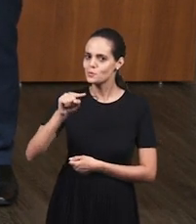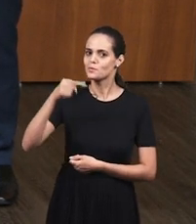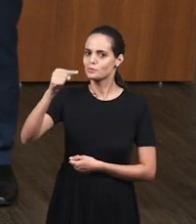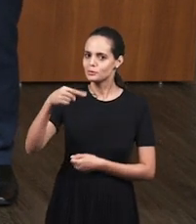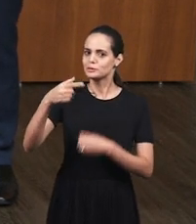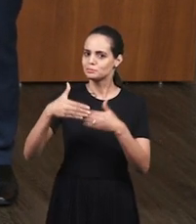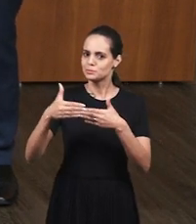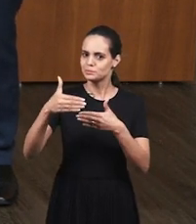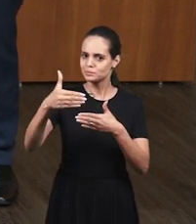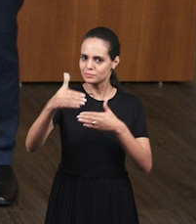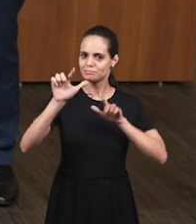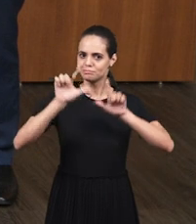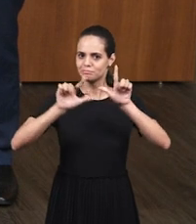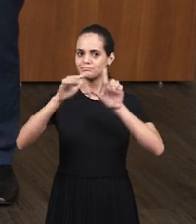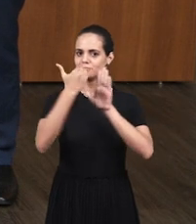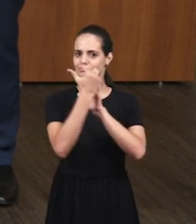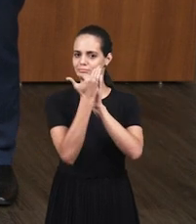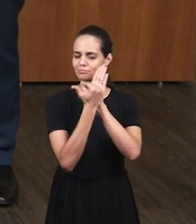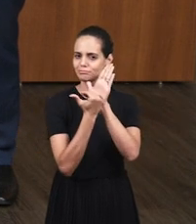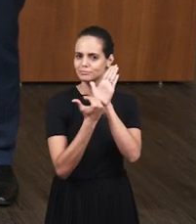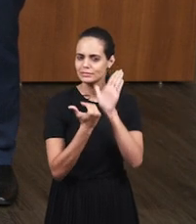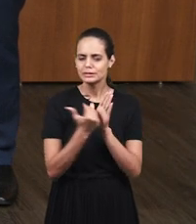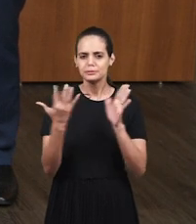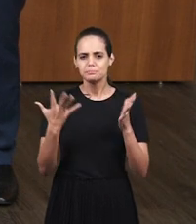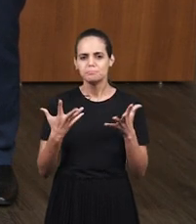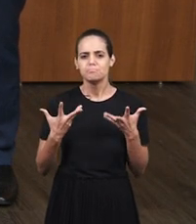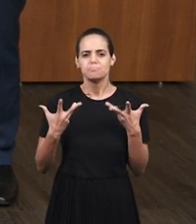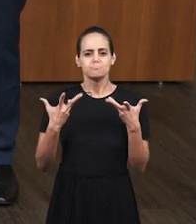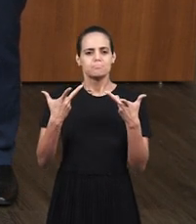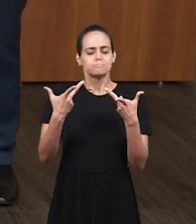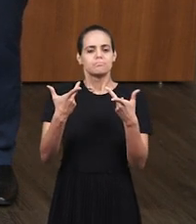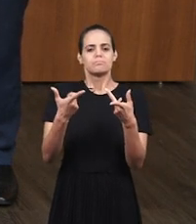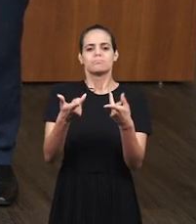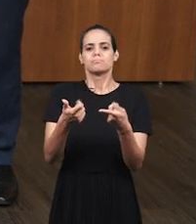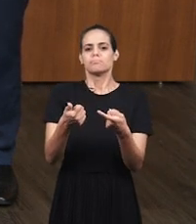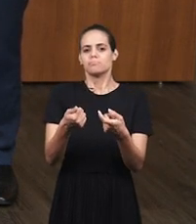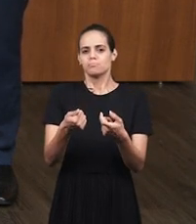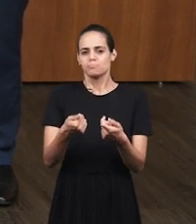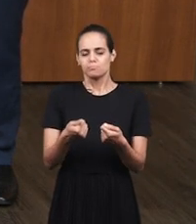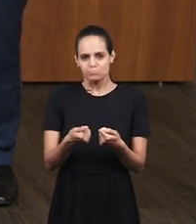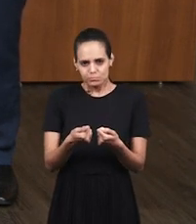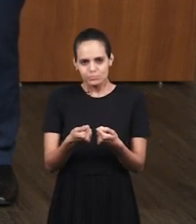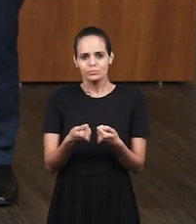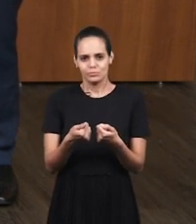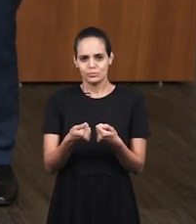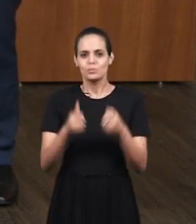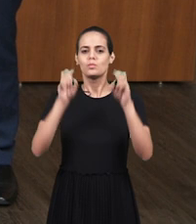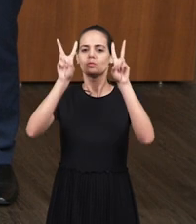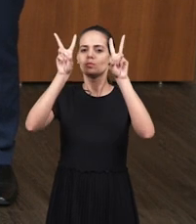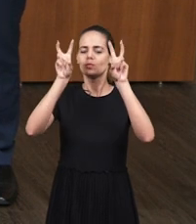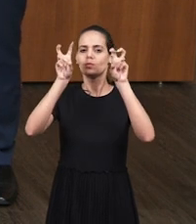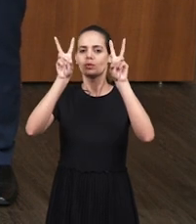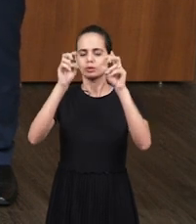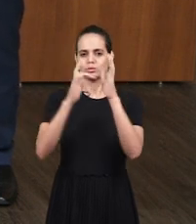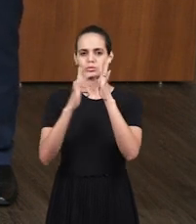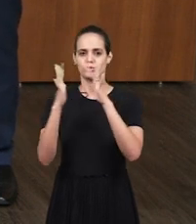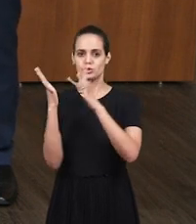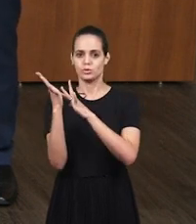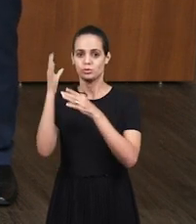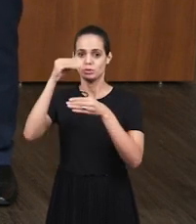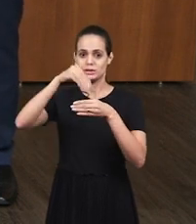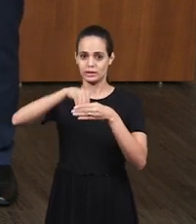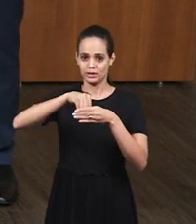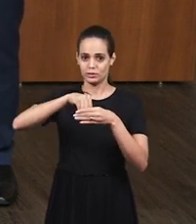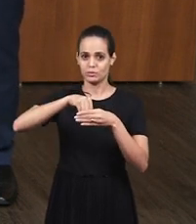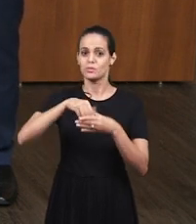чтобы он на следующих программах возвращался. Из-за того богатства и величия этого